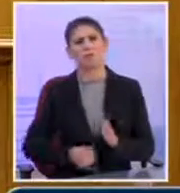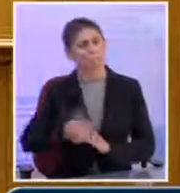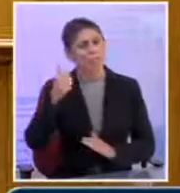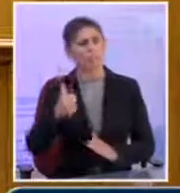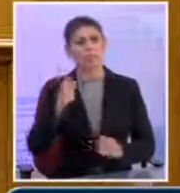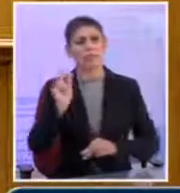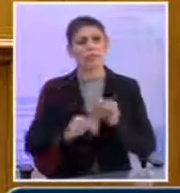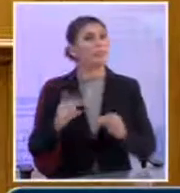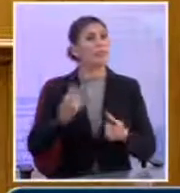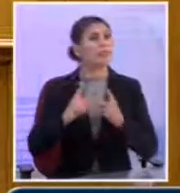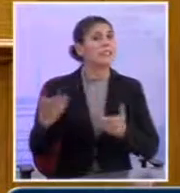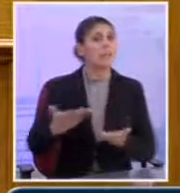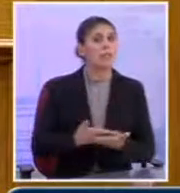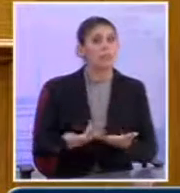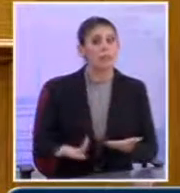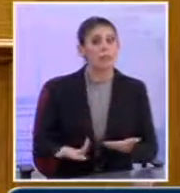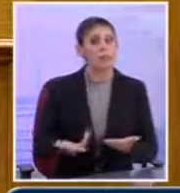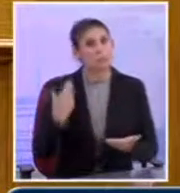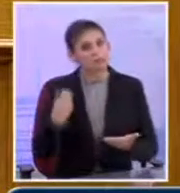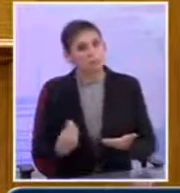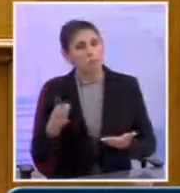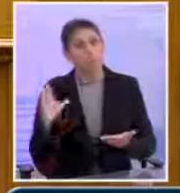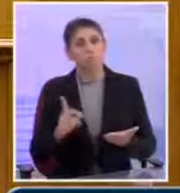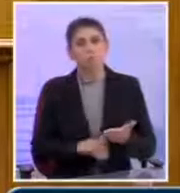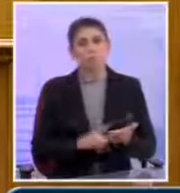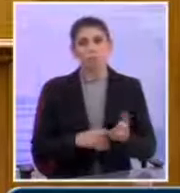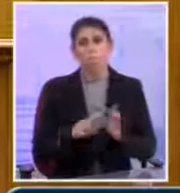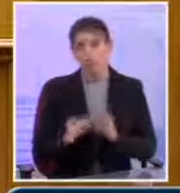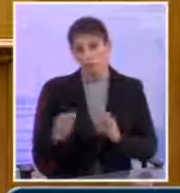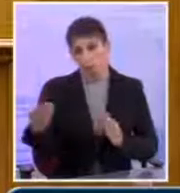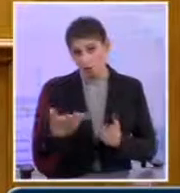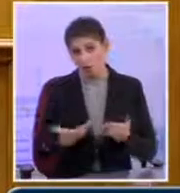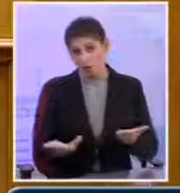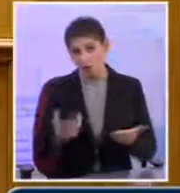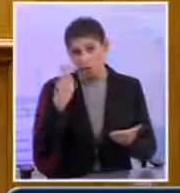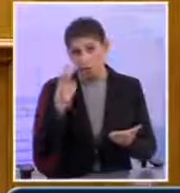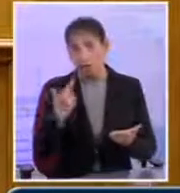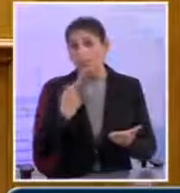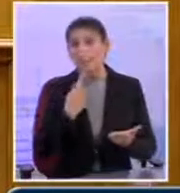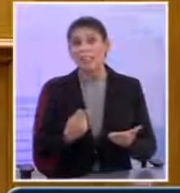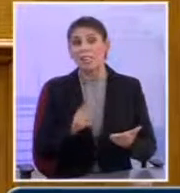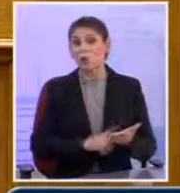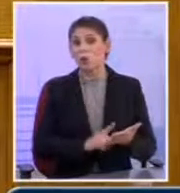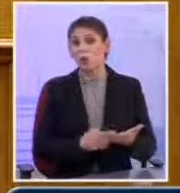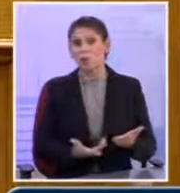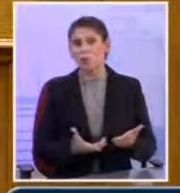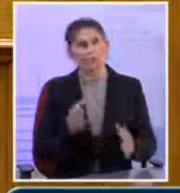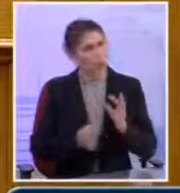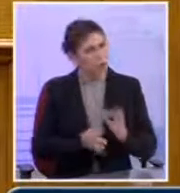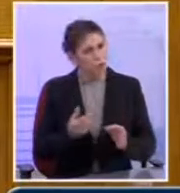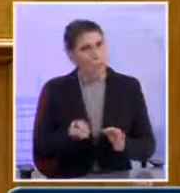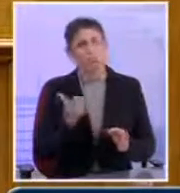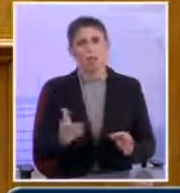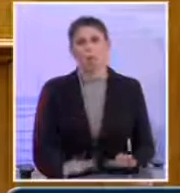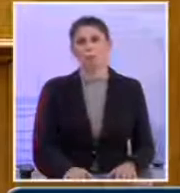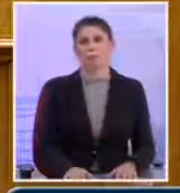Τι συμφωνία θα φέρνατε. Ωραία, κάποιο νόμο εφαρμοστικό θα φέρνατε κι εσείς. Να δούμε λοιπόν τι θα έλεγε αυτός ο νόμος. Να το κουβεντιάσουμε λίγο.